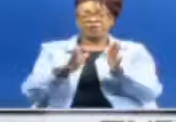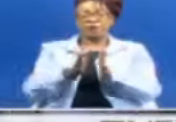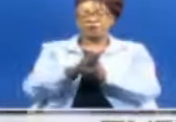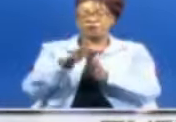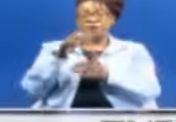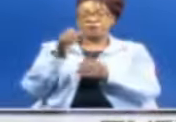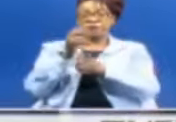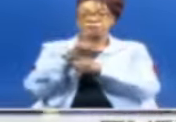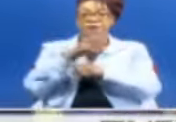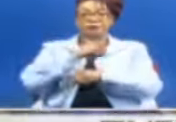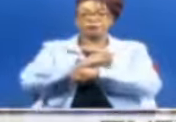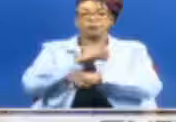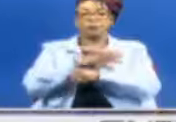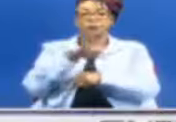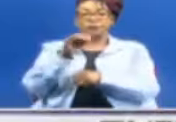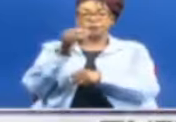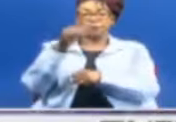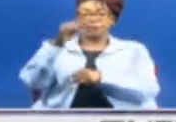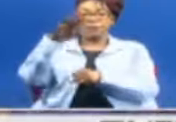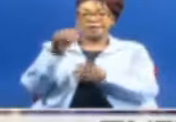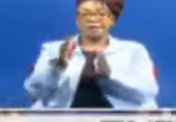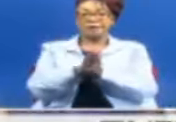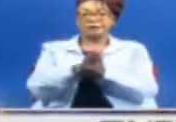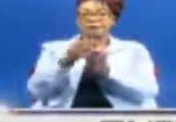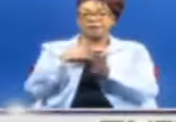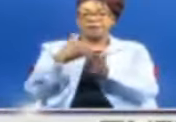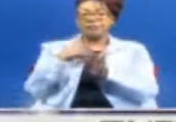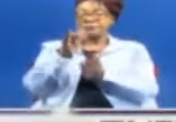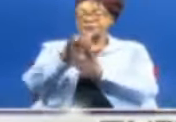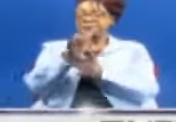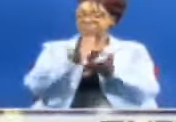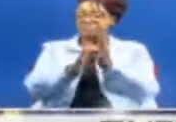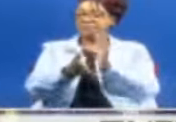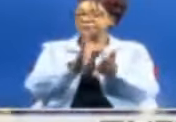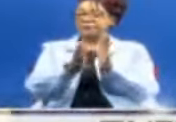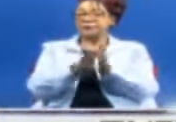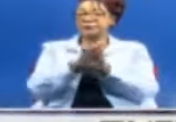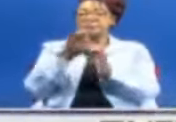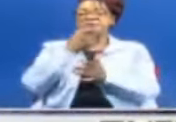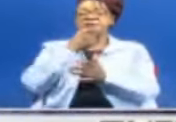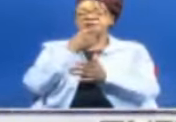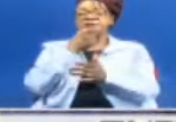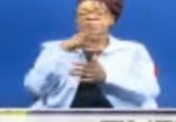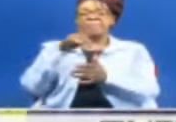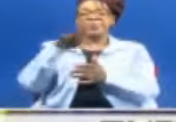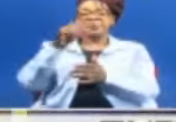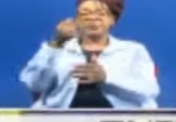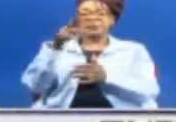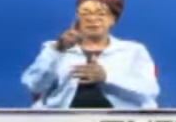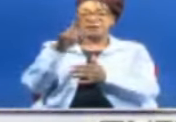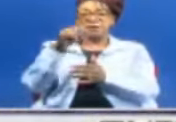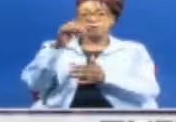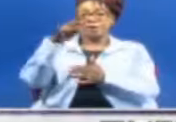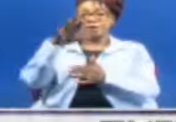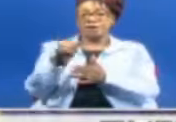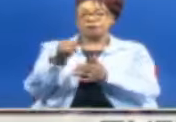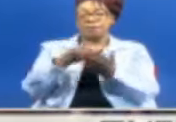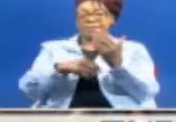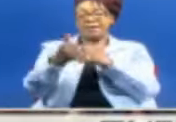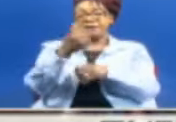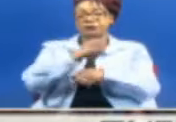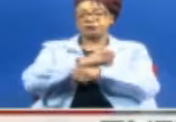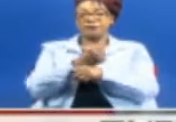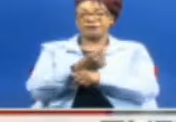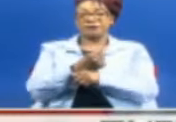Haron Ochonga na kumwenyekiti wa shirikisho la riadha nchini katika kanda ya Nyanza Kusini Peter Angwenye kwa kumlipia karo ya shule.